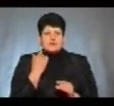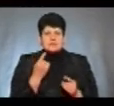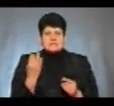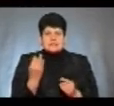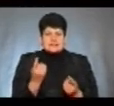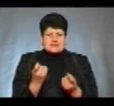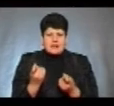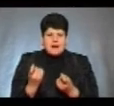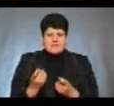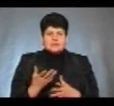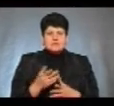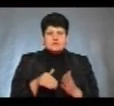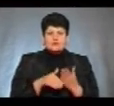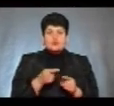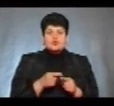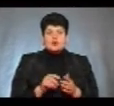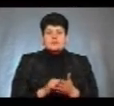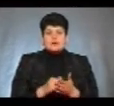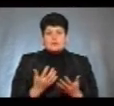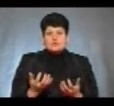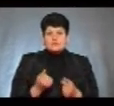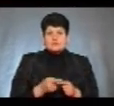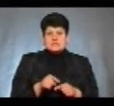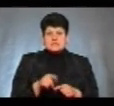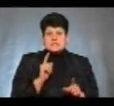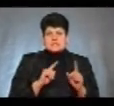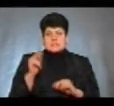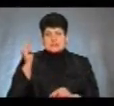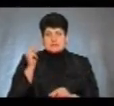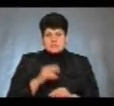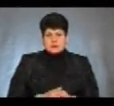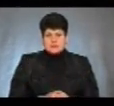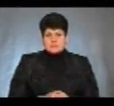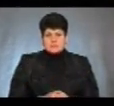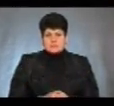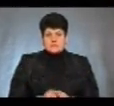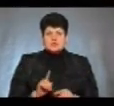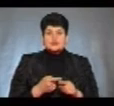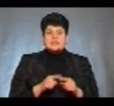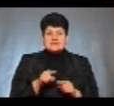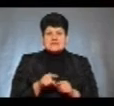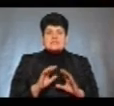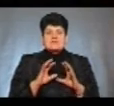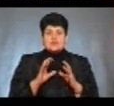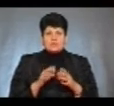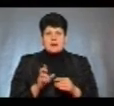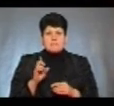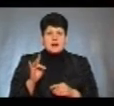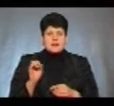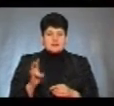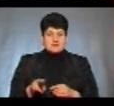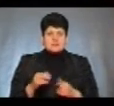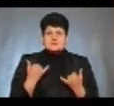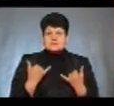за допомогою того матеріалу, який ми отримуємо на цих семінарах. Що це світовий бренд, який...